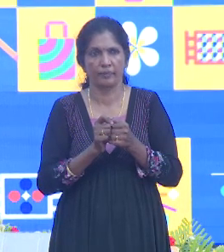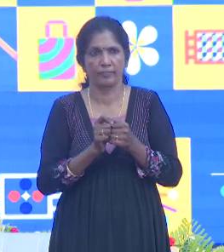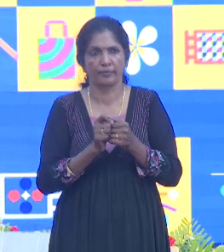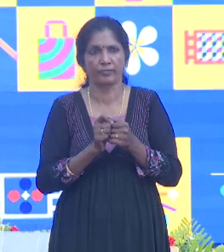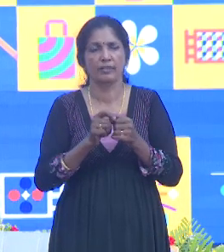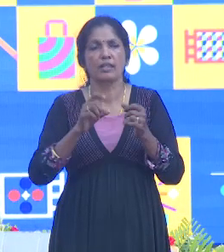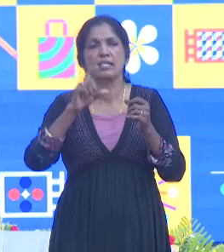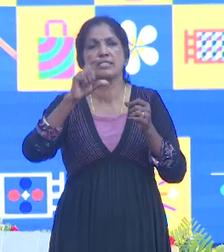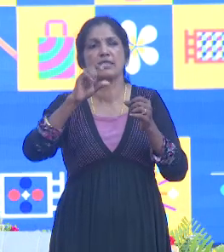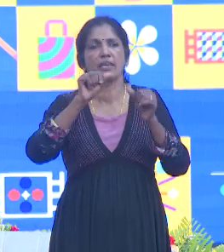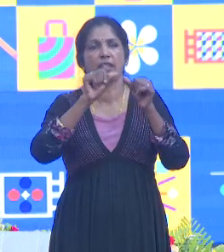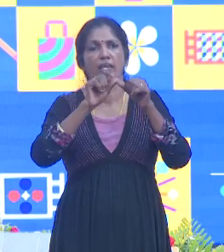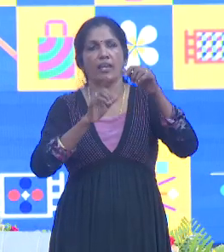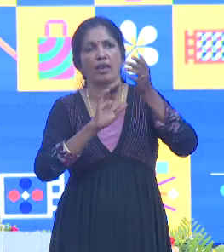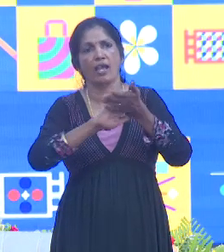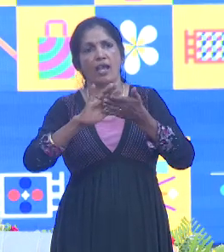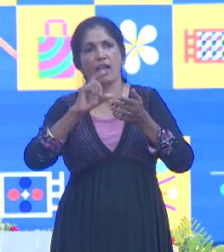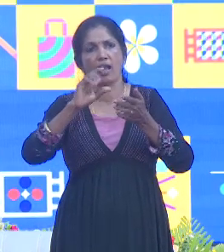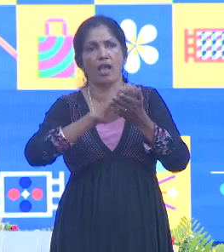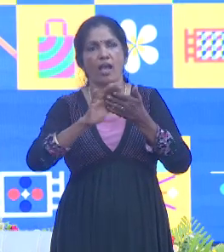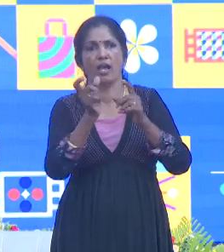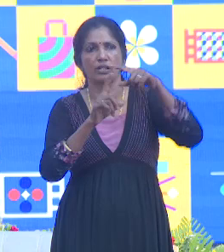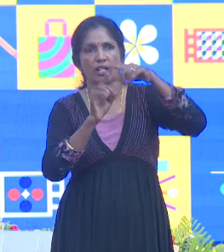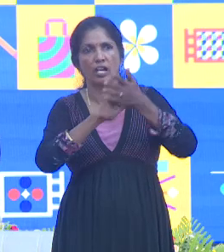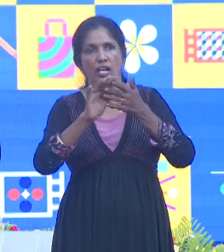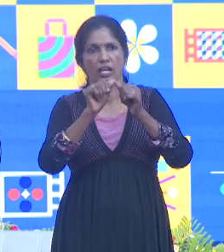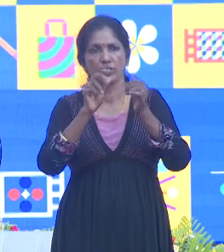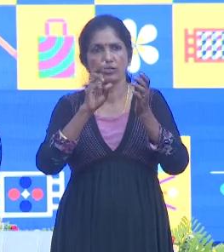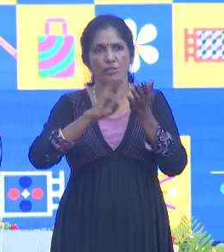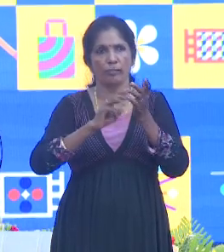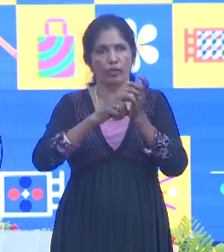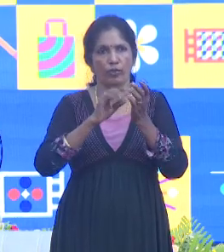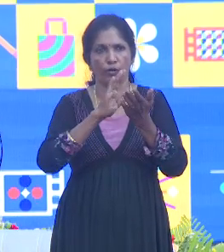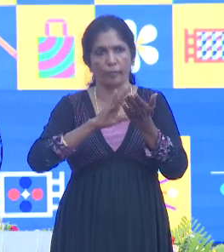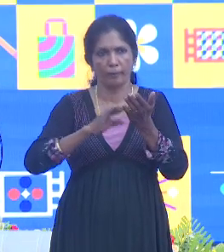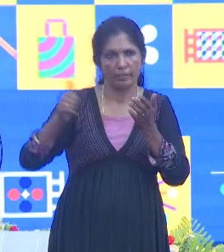സൗ സി അച്യുതമേനോന്റെ നേതൃത്വത്തിലുള്ള ഒരു പുതിയ ഗവൺമെൻറ് കേരളത്തിൽ അധികാരത്തിൽ വരുന്നത്.